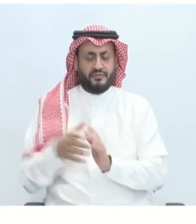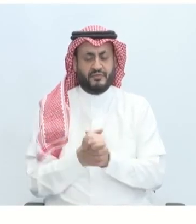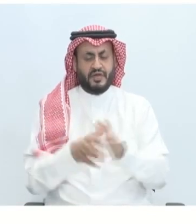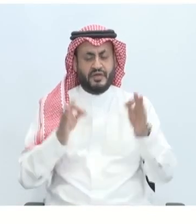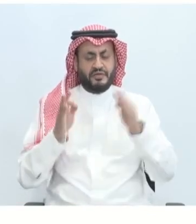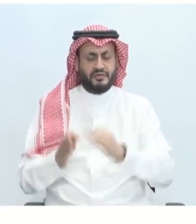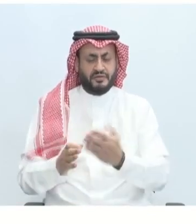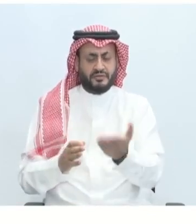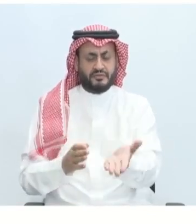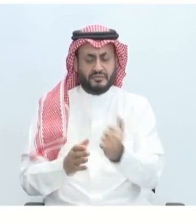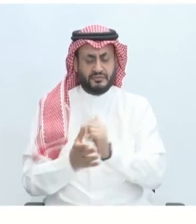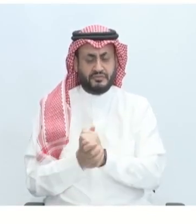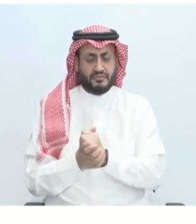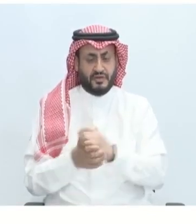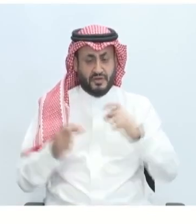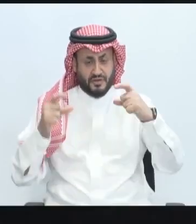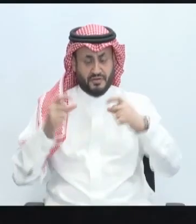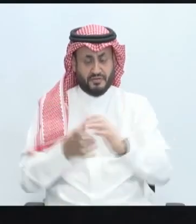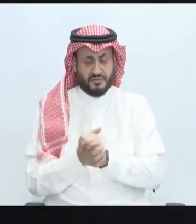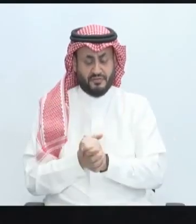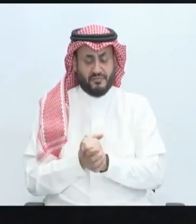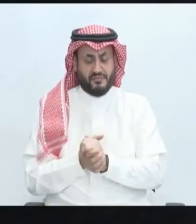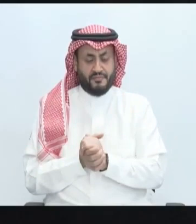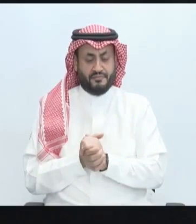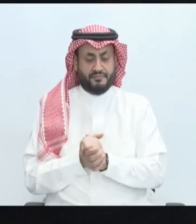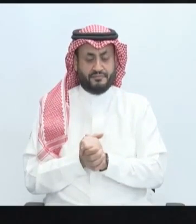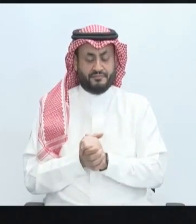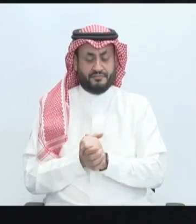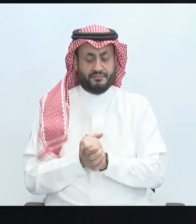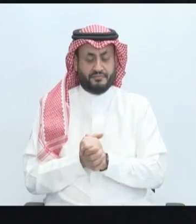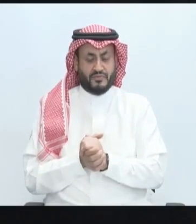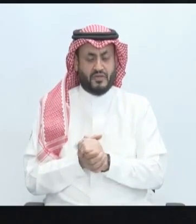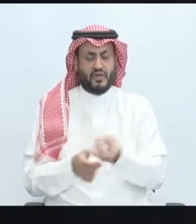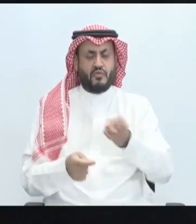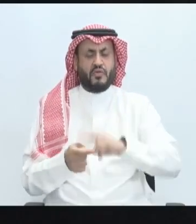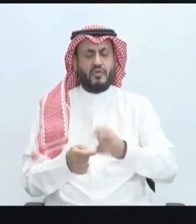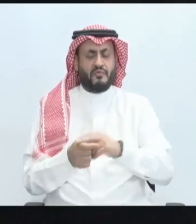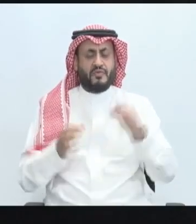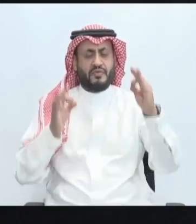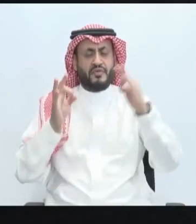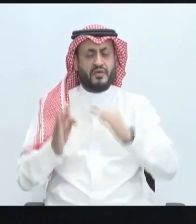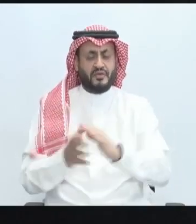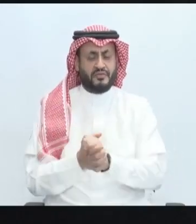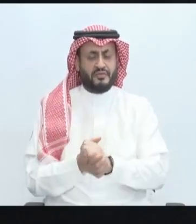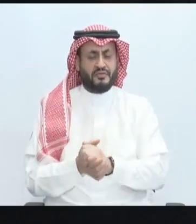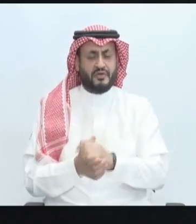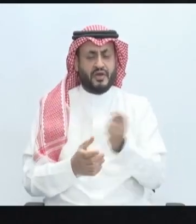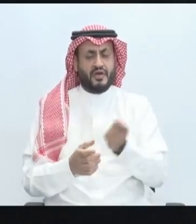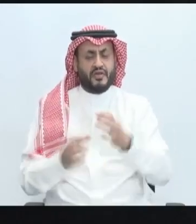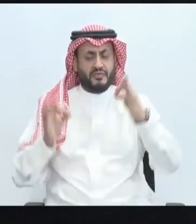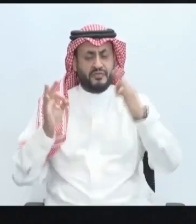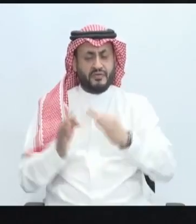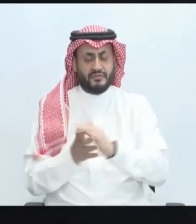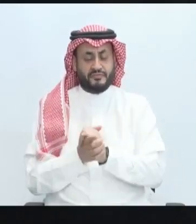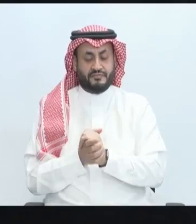على كل مما ياتي و نلحظ اننا دائما ما ناتي بهذا السؤال استدل اي اذكر الدليل فحينما ندرس